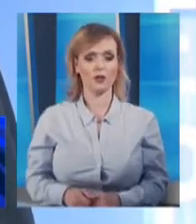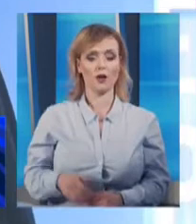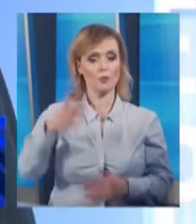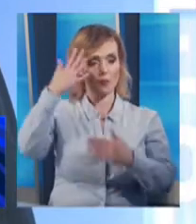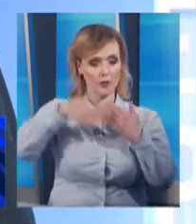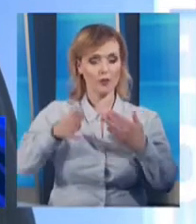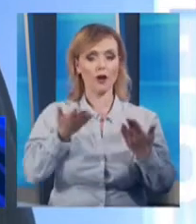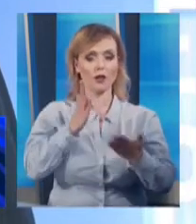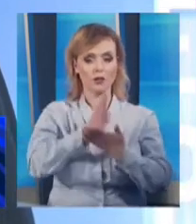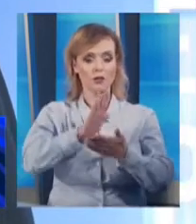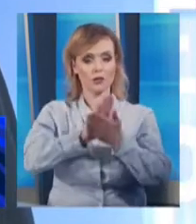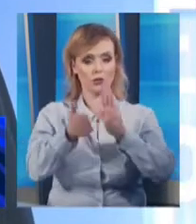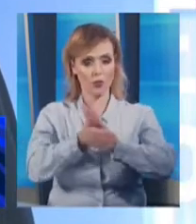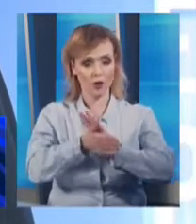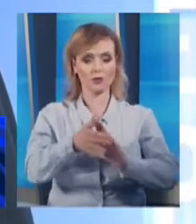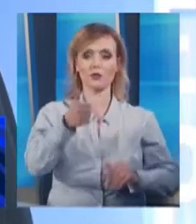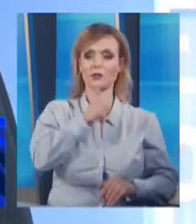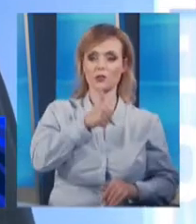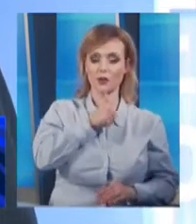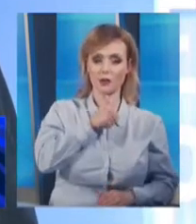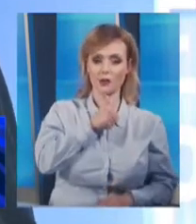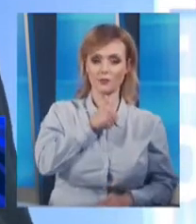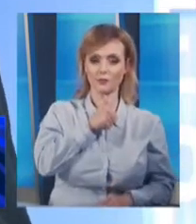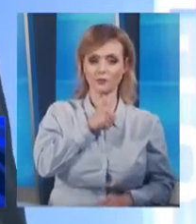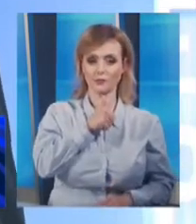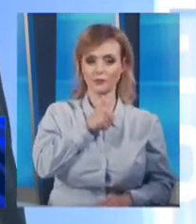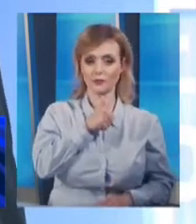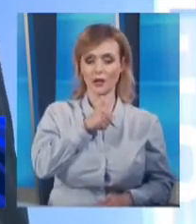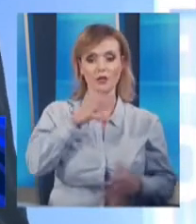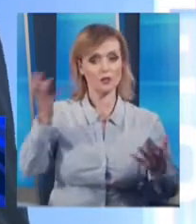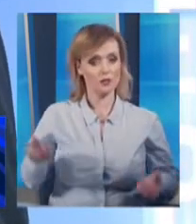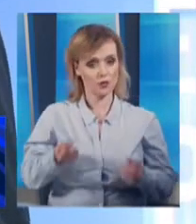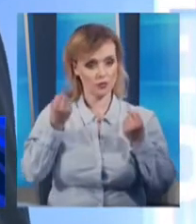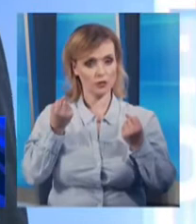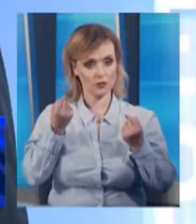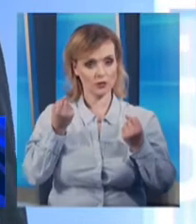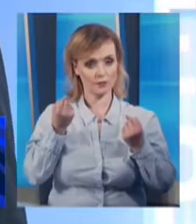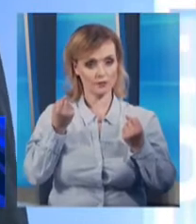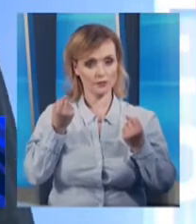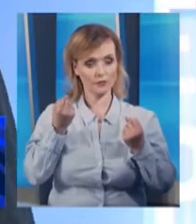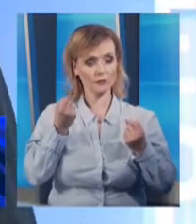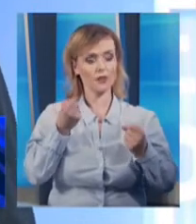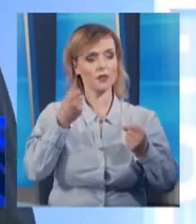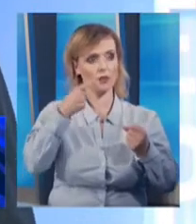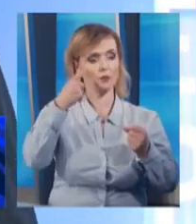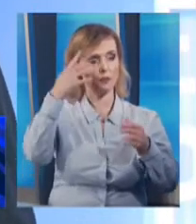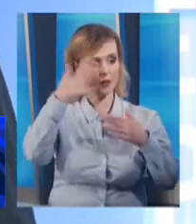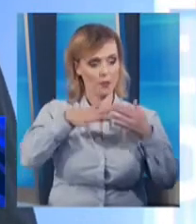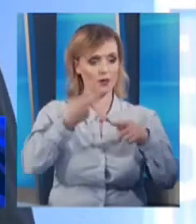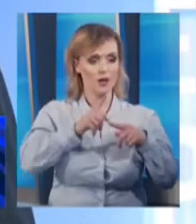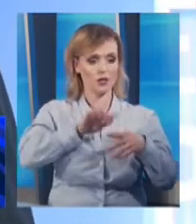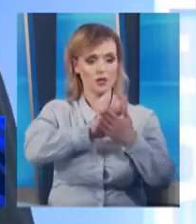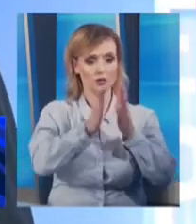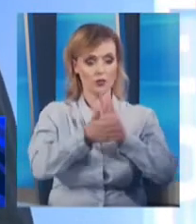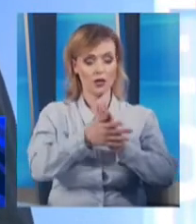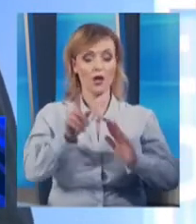înțeleg care este situația, încearcă să susțină să trateze cu înțelepciune această situație și ca în